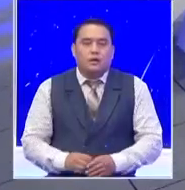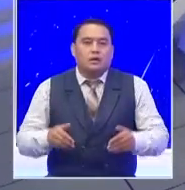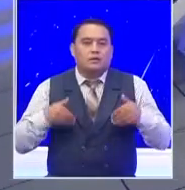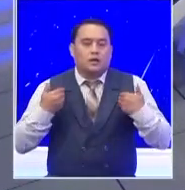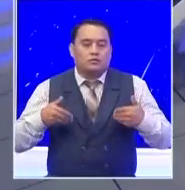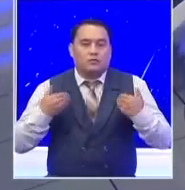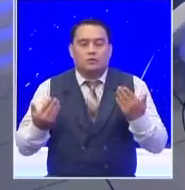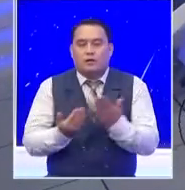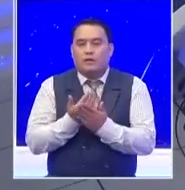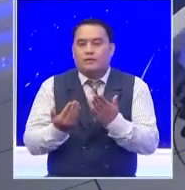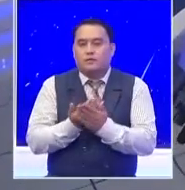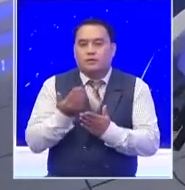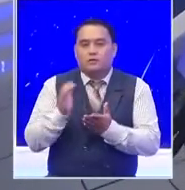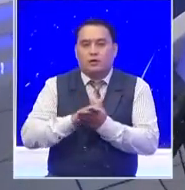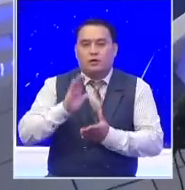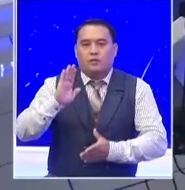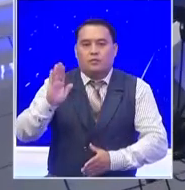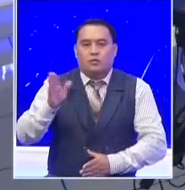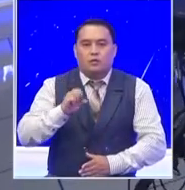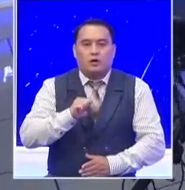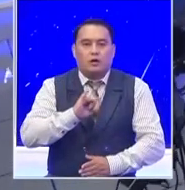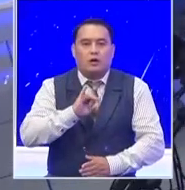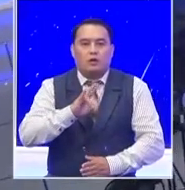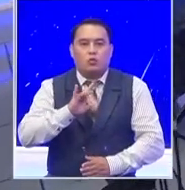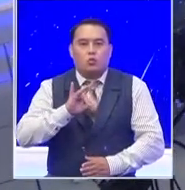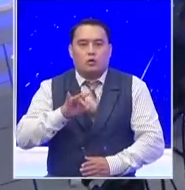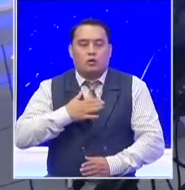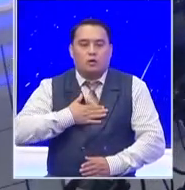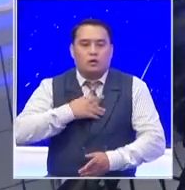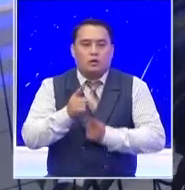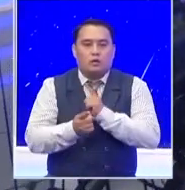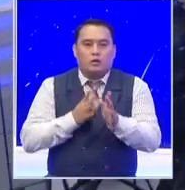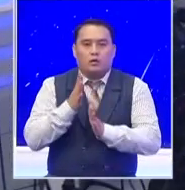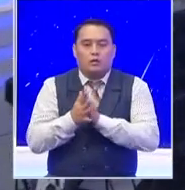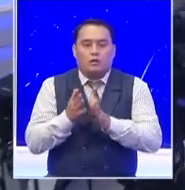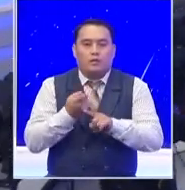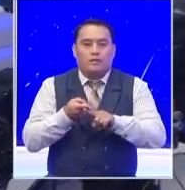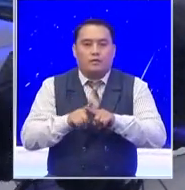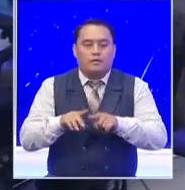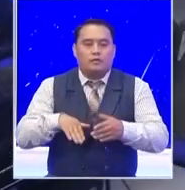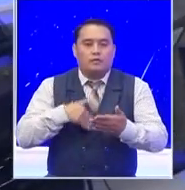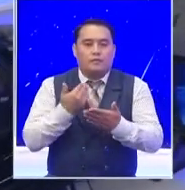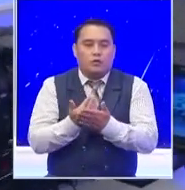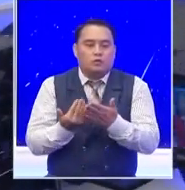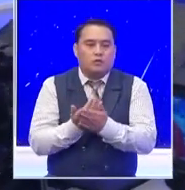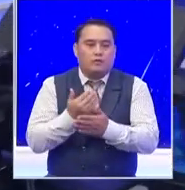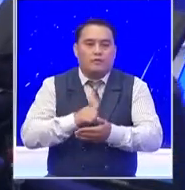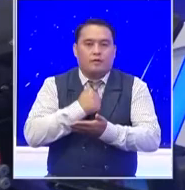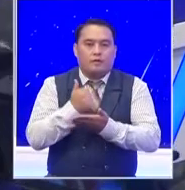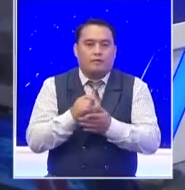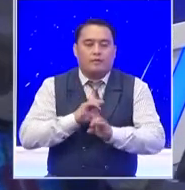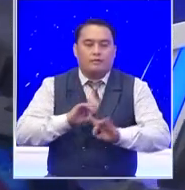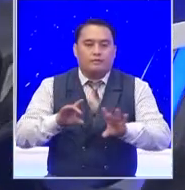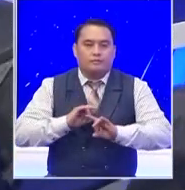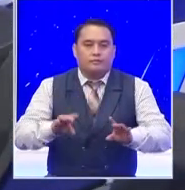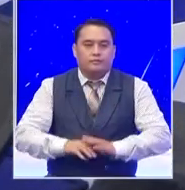Здравствуйте, в эфире телеканала ЖТСУ «Время новостей». В студии Айнур Мирханова, сурдоперевод обеспечивает Марат Жумабеков. В начале выпуска коротко о самом